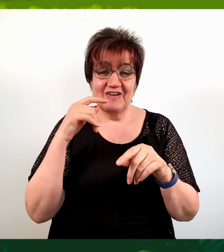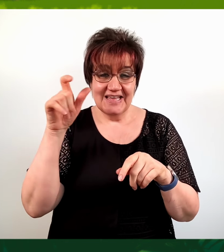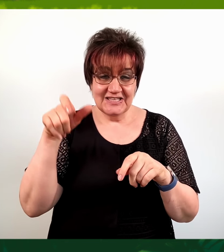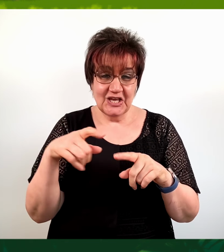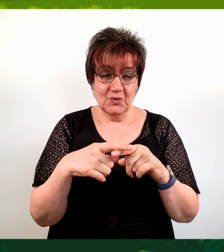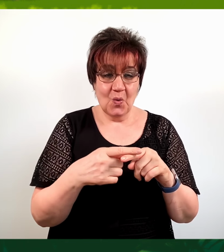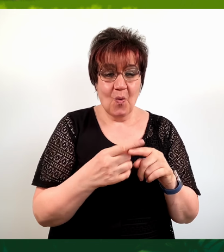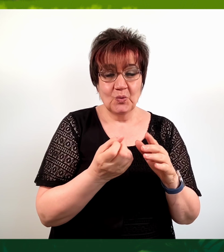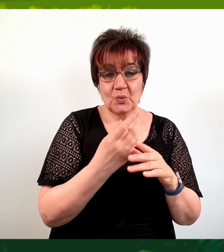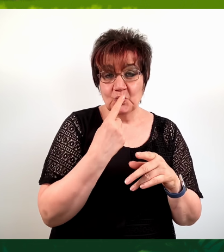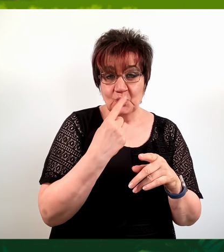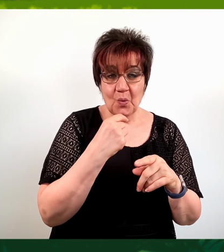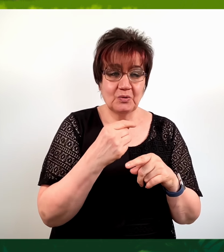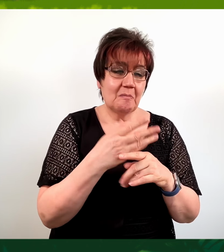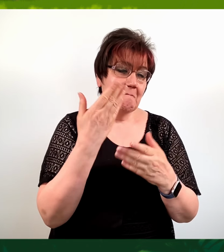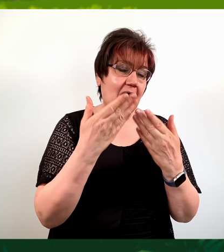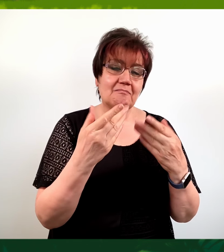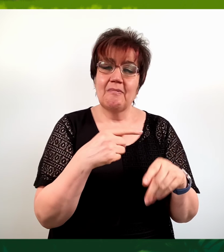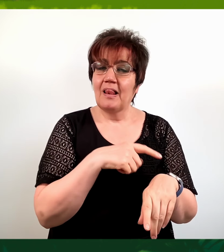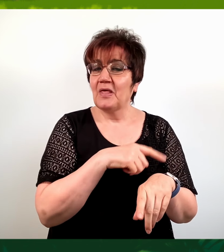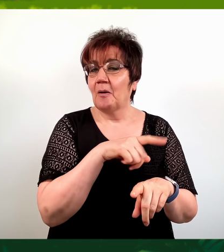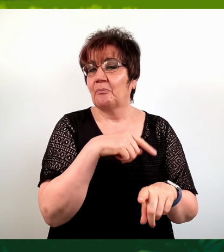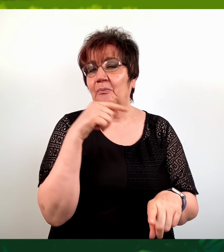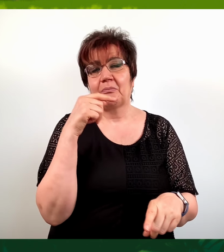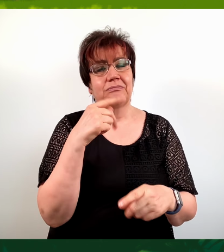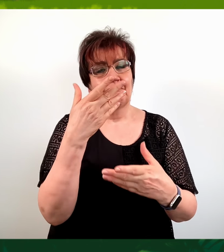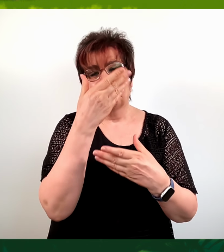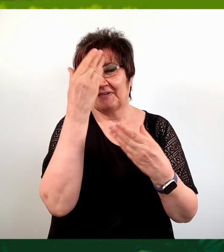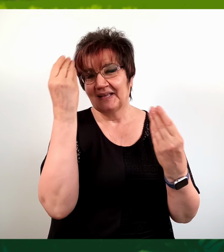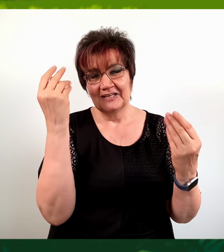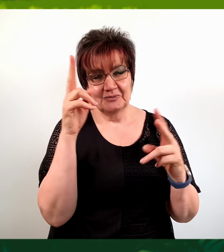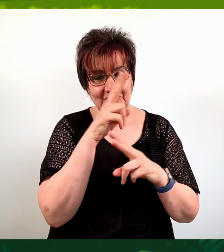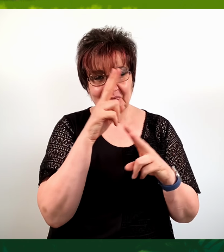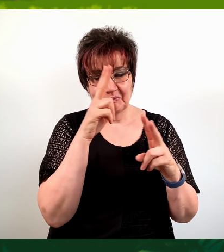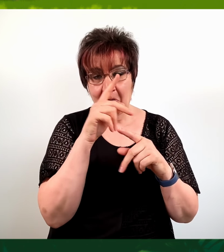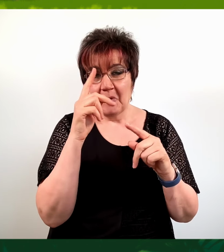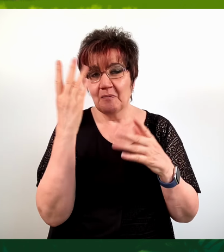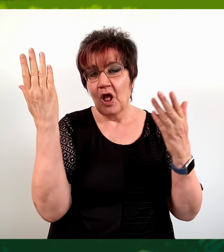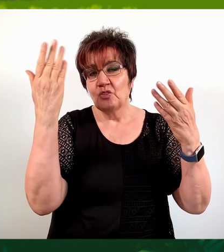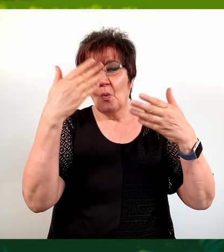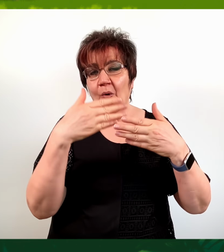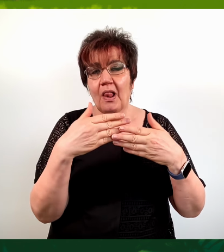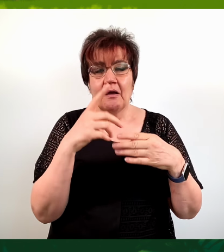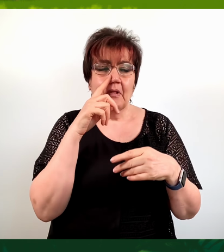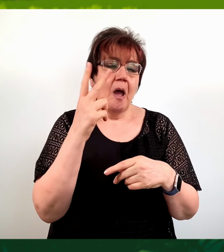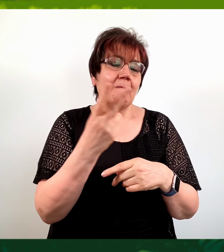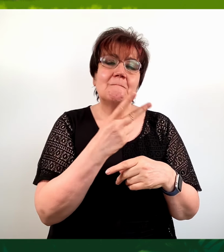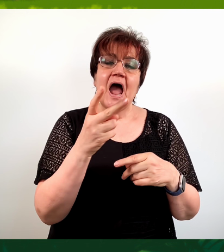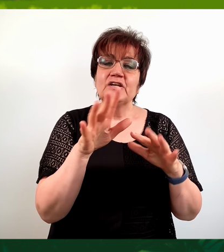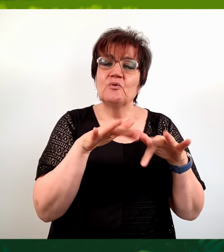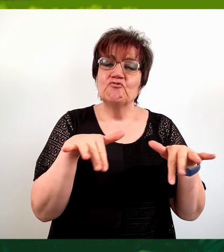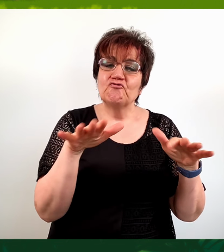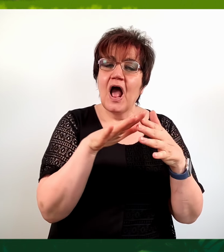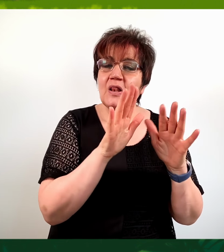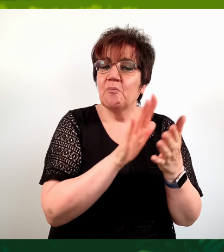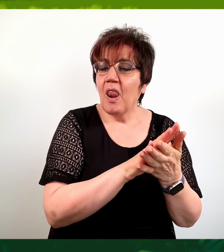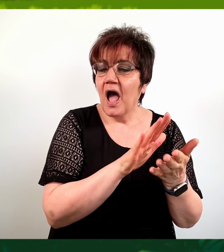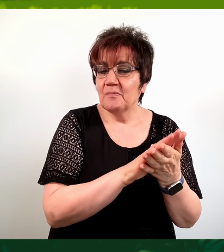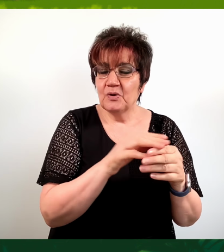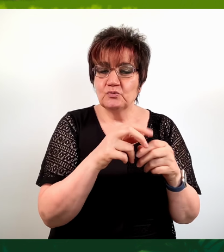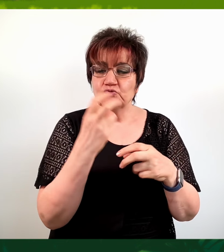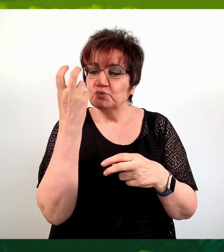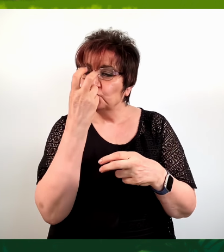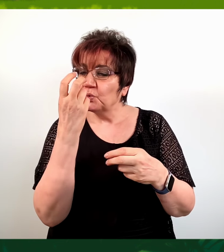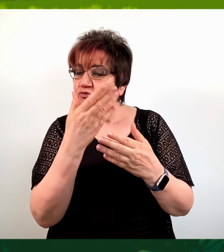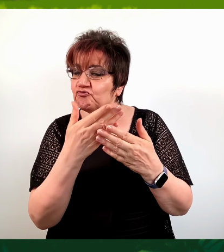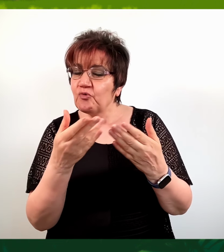Rosenrot die Zeit im Wald vergaßen und es dunkel wurde. So blieben sie im Wald, suchten sich einen